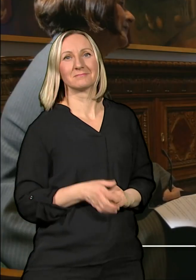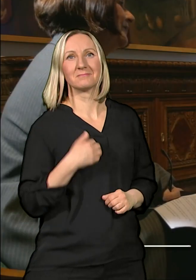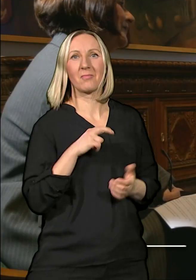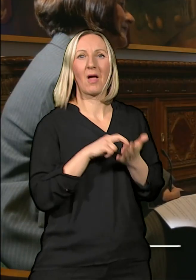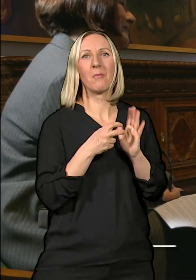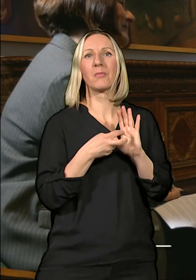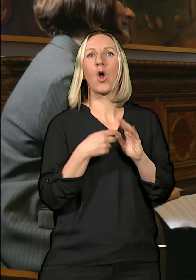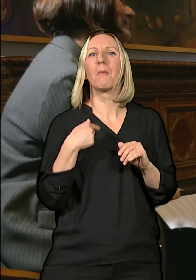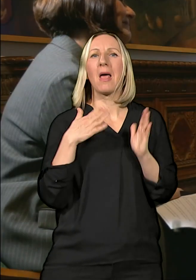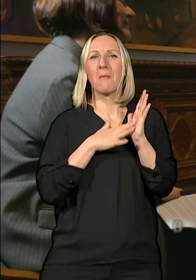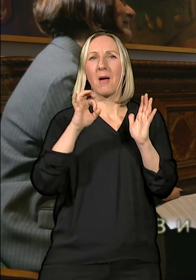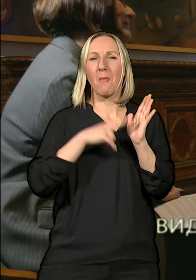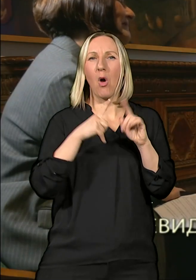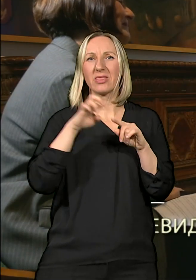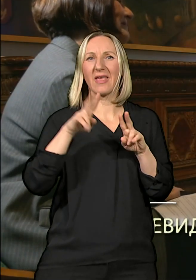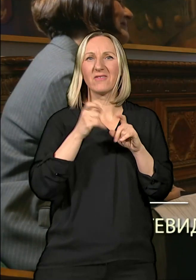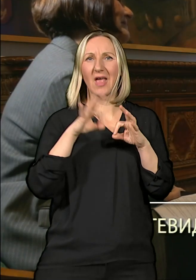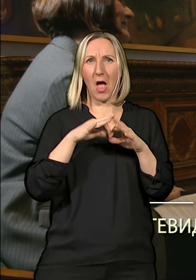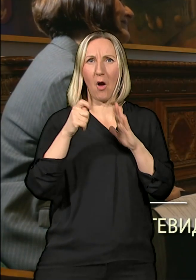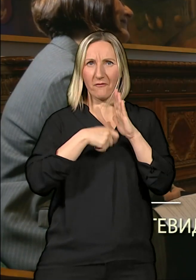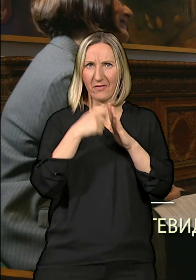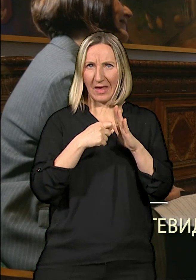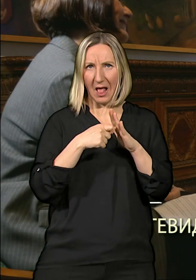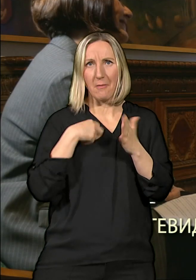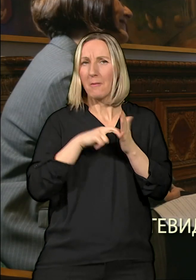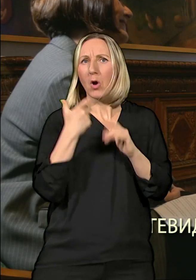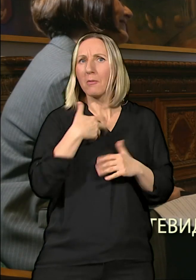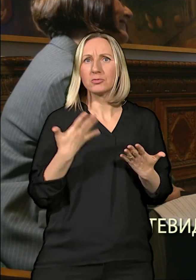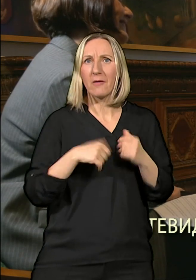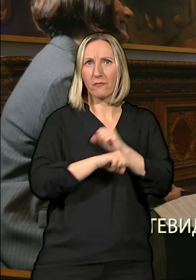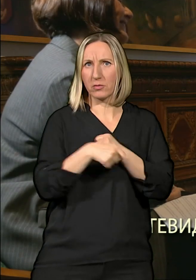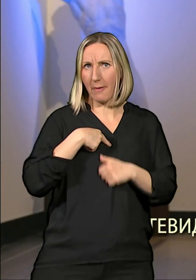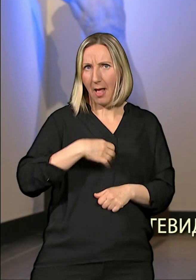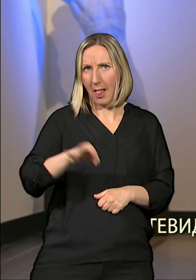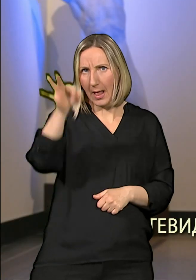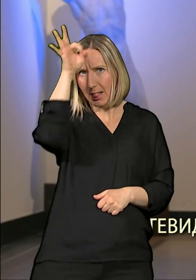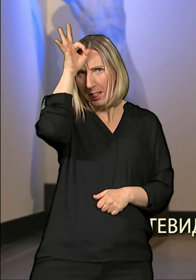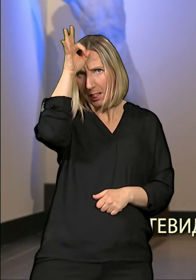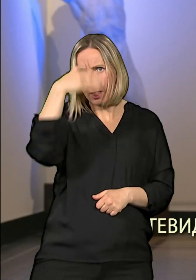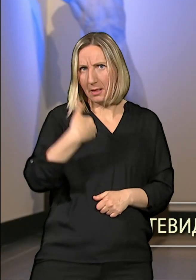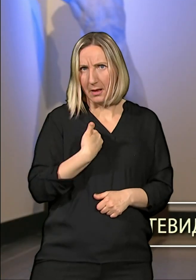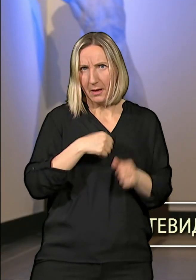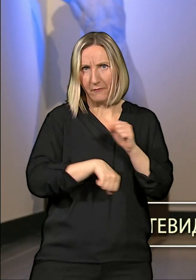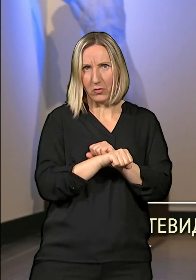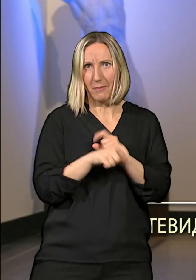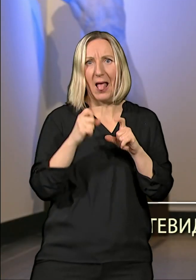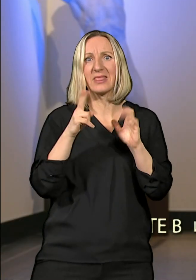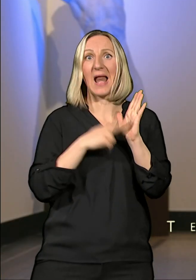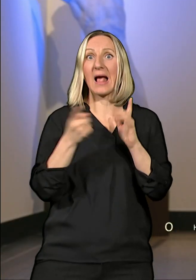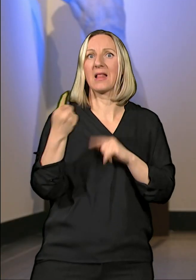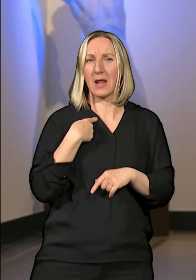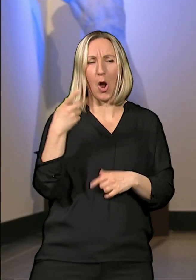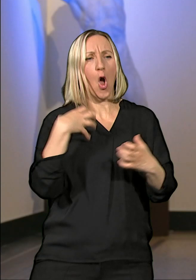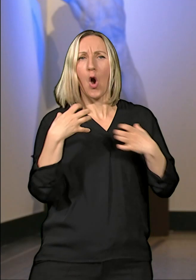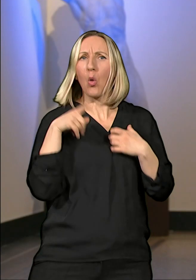Montevideom sa fudbalom, jer sam bio degenerik za fudbal i Dragan mi je sam rekao, slušaj, ja glumački s